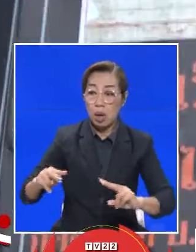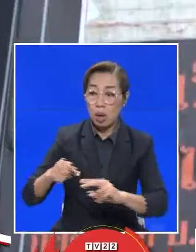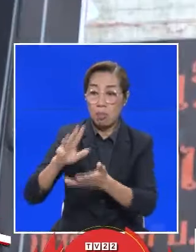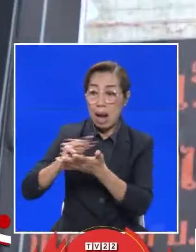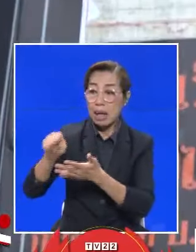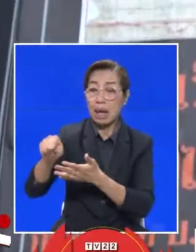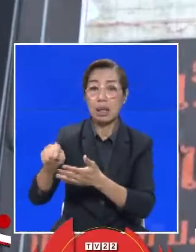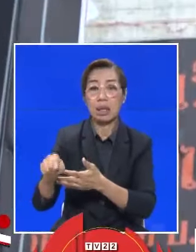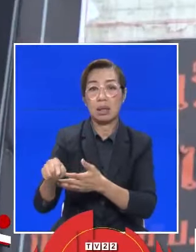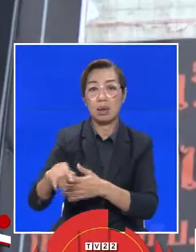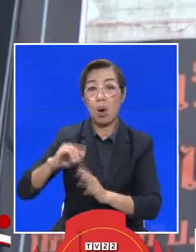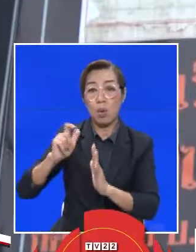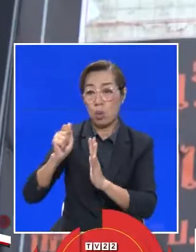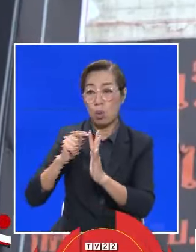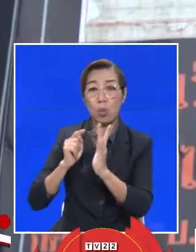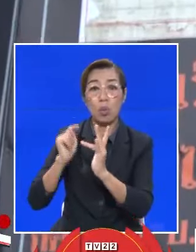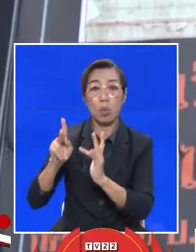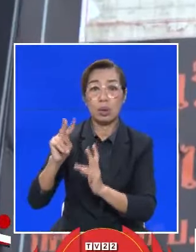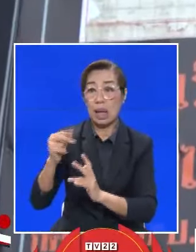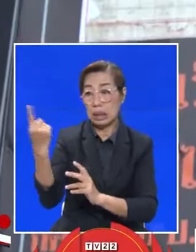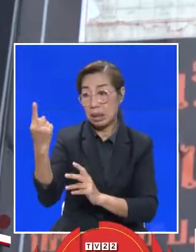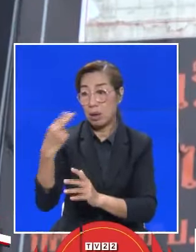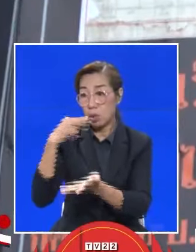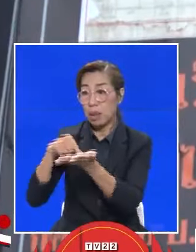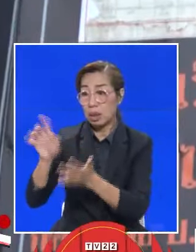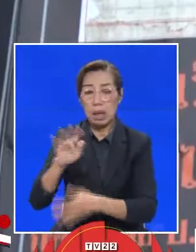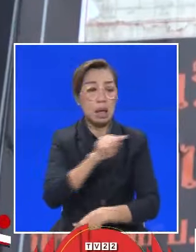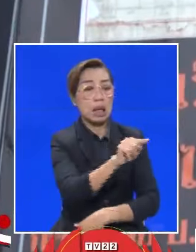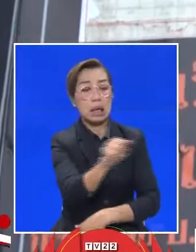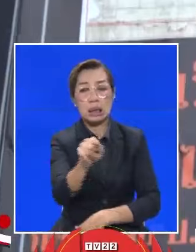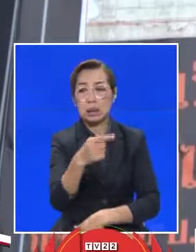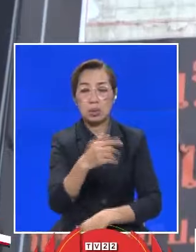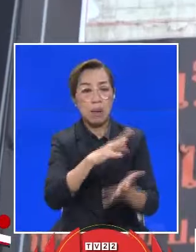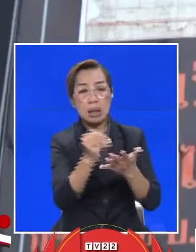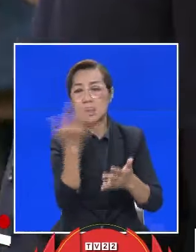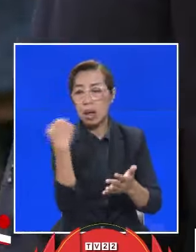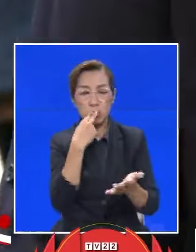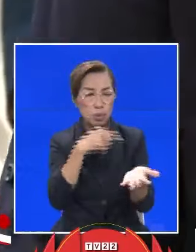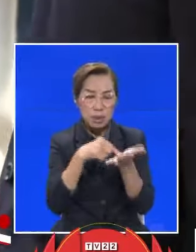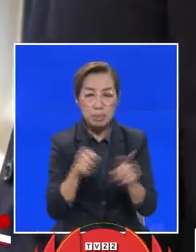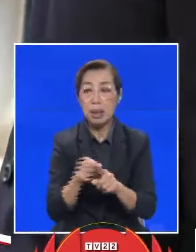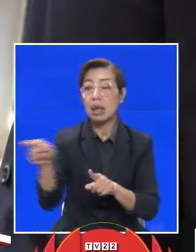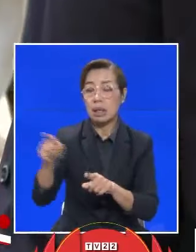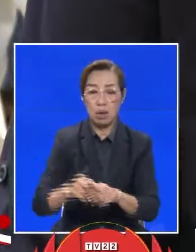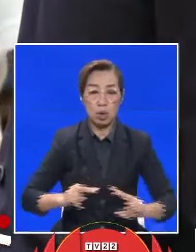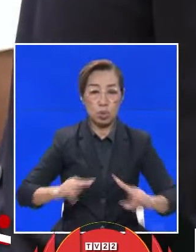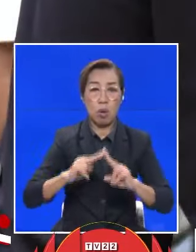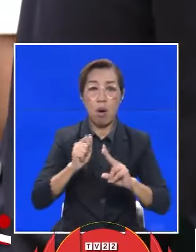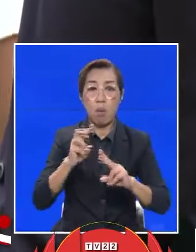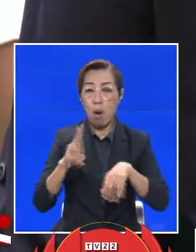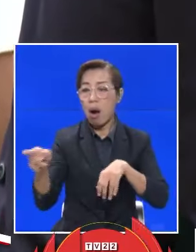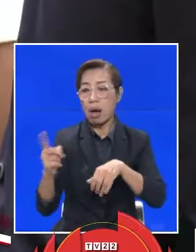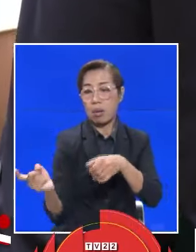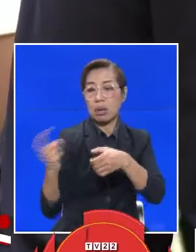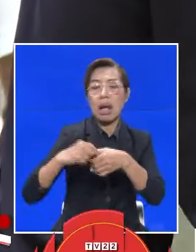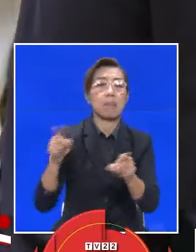ยและเอาจริงๆเนี่ยอุเทนถวายก็อยู่ในสังกัดกระทรวงอว.เพราะฉะนั้นก็คืออยู่ฝั่งเดียวกันด้วยซ้ำไปเดี๋ยวลองฟังในมุมท่านรัฐมนตรีบ้าง